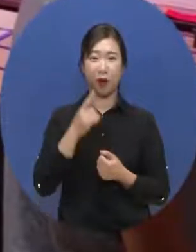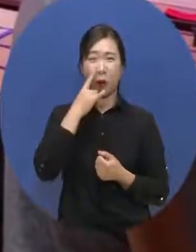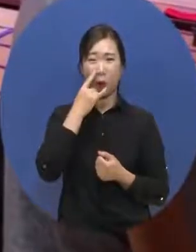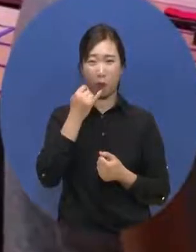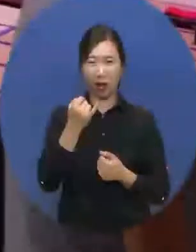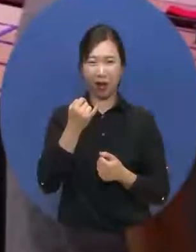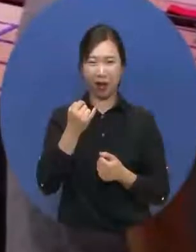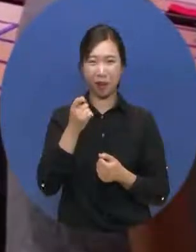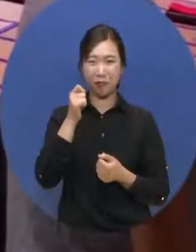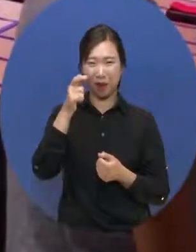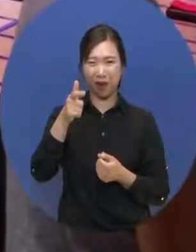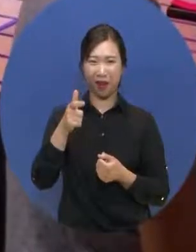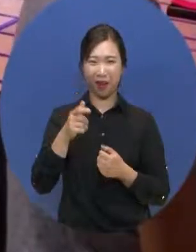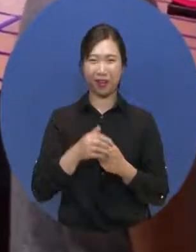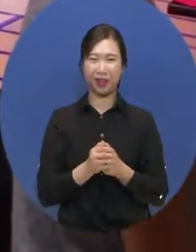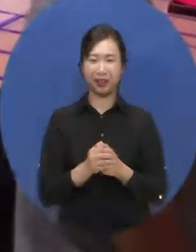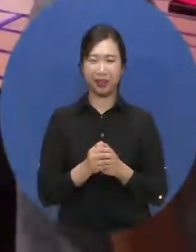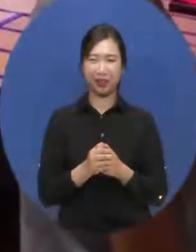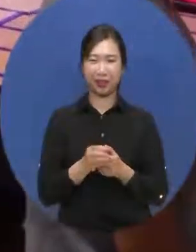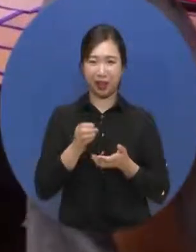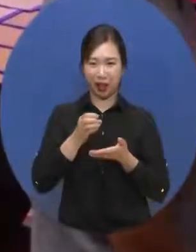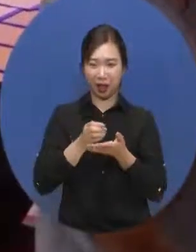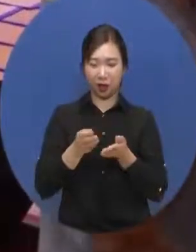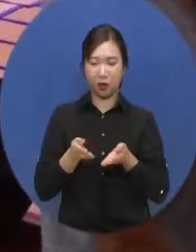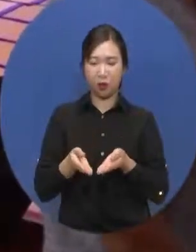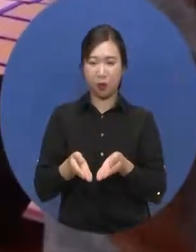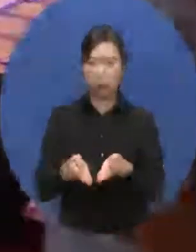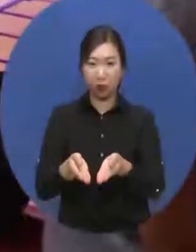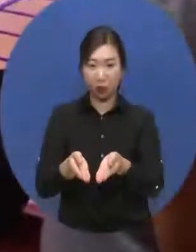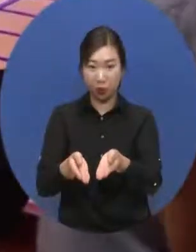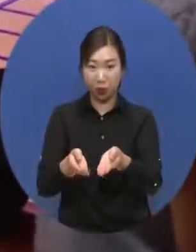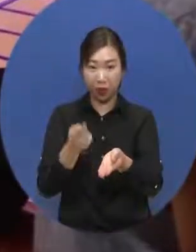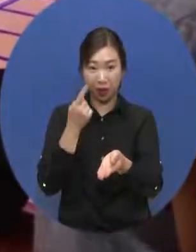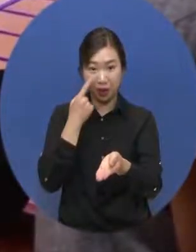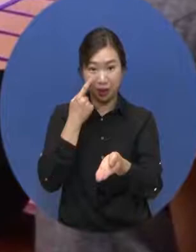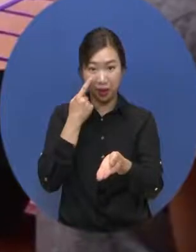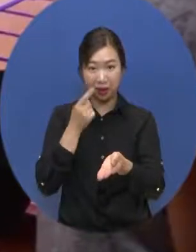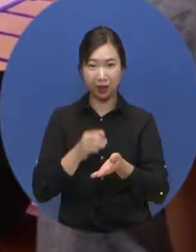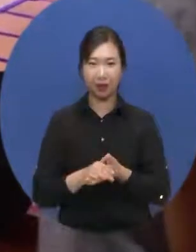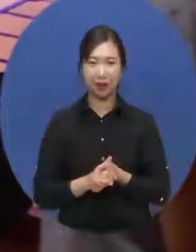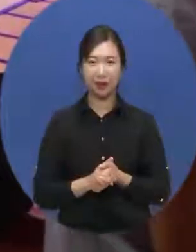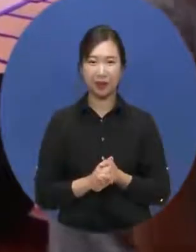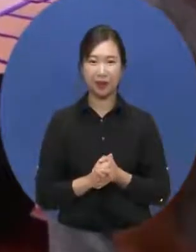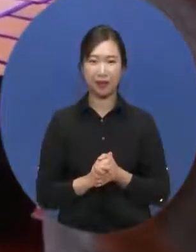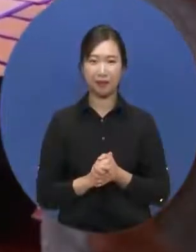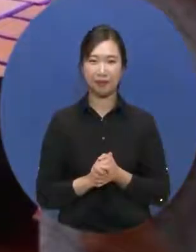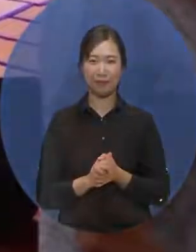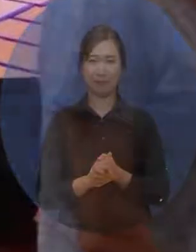전 찾는 조금 일어서 어머니 드실 수 있게 조금 밀어볼까요?